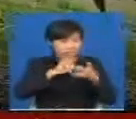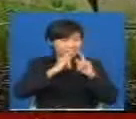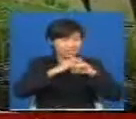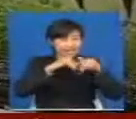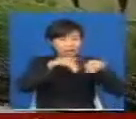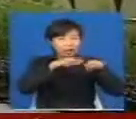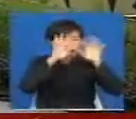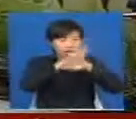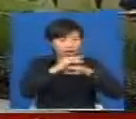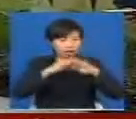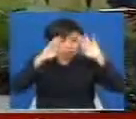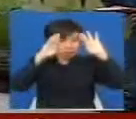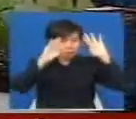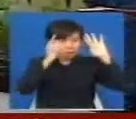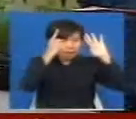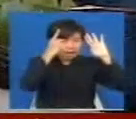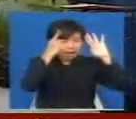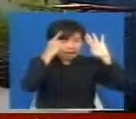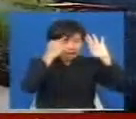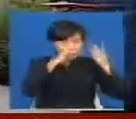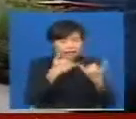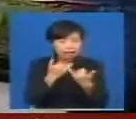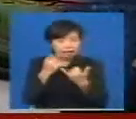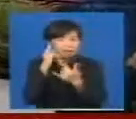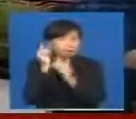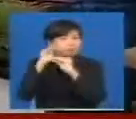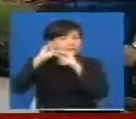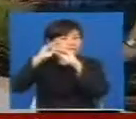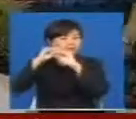งนะครับมันถึงจะปฏิบัติได้ดีแม่นยำติดตามได้อะ